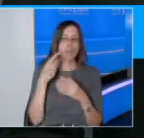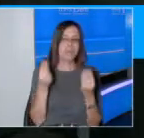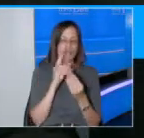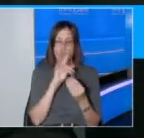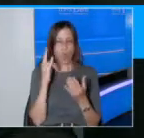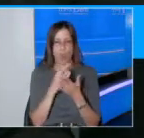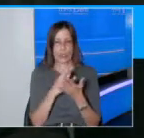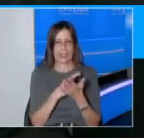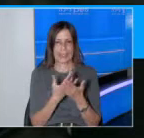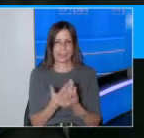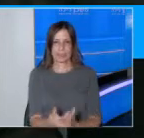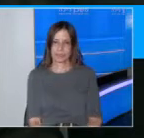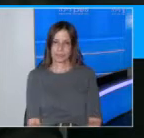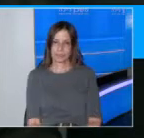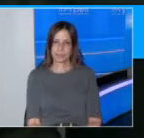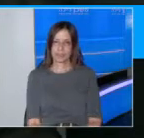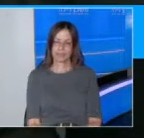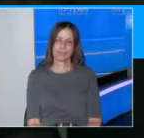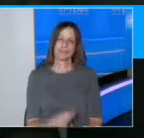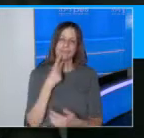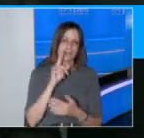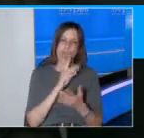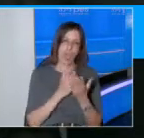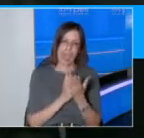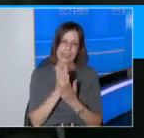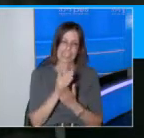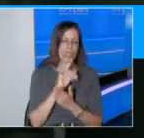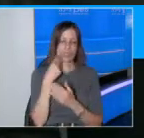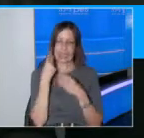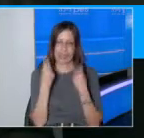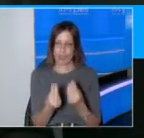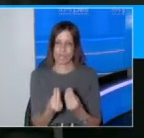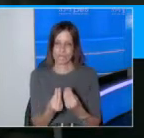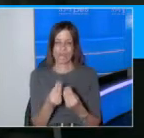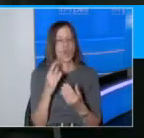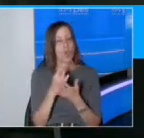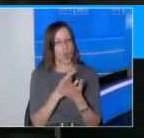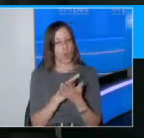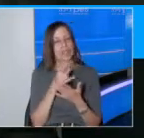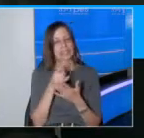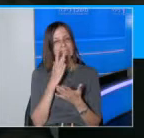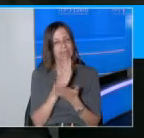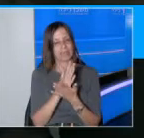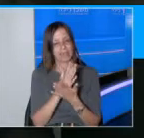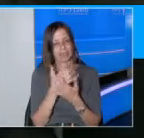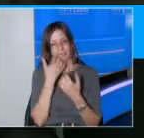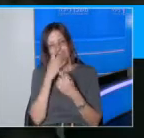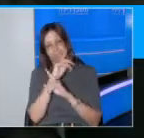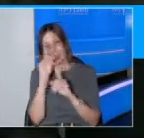חוקי. תראה, לא אתי, זה לא נראה טוב, כן? כן. חוקי זה כבר מדרגה